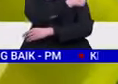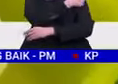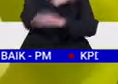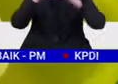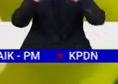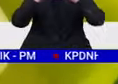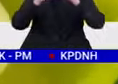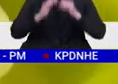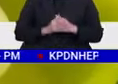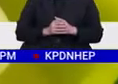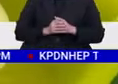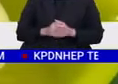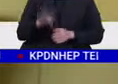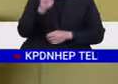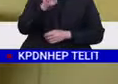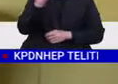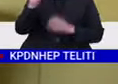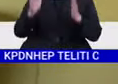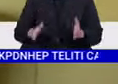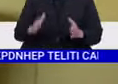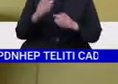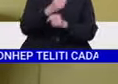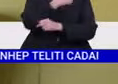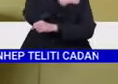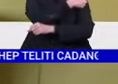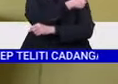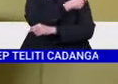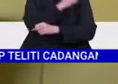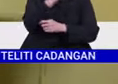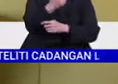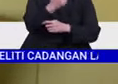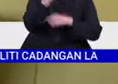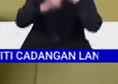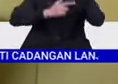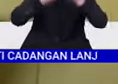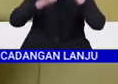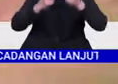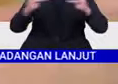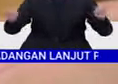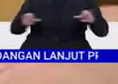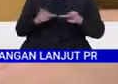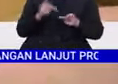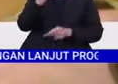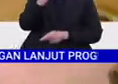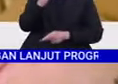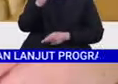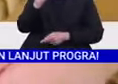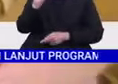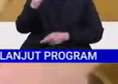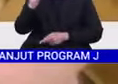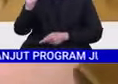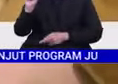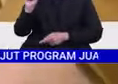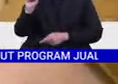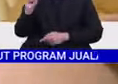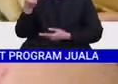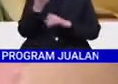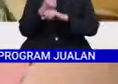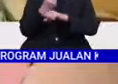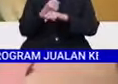rumah mereka suami 48 Orang mendapat vaksin penggalak menerusi lawatan kawasan Simsim grenview batu satu